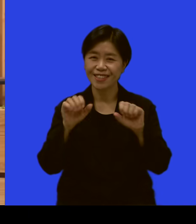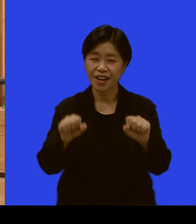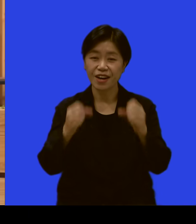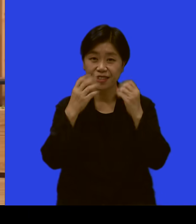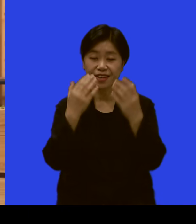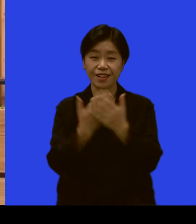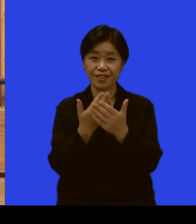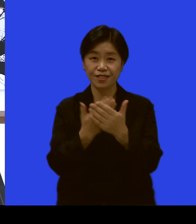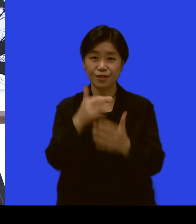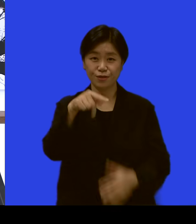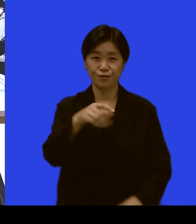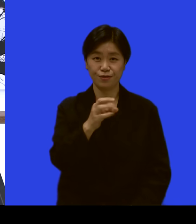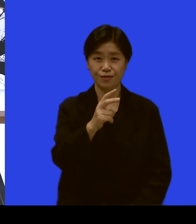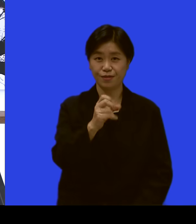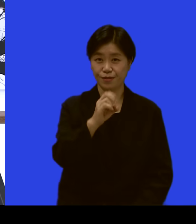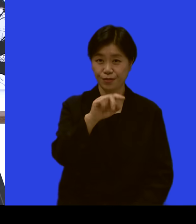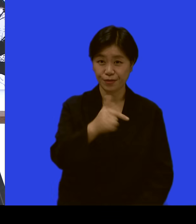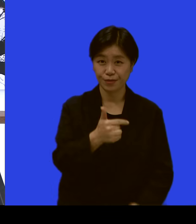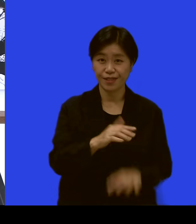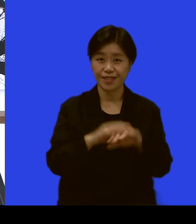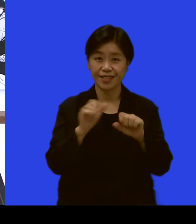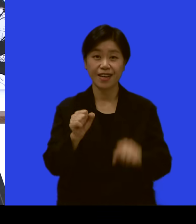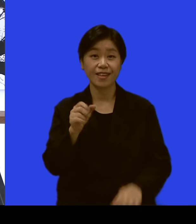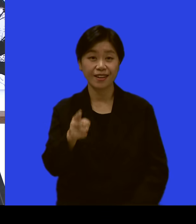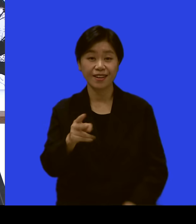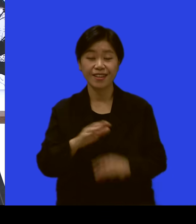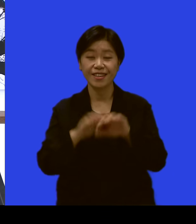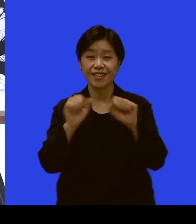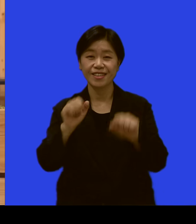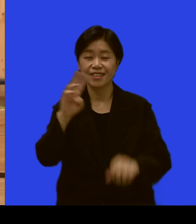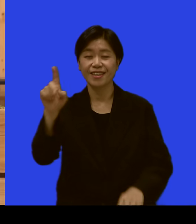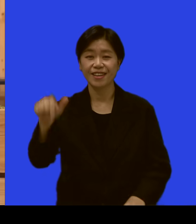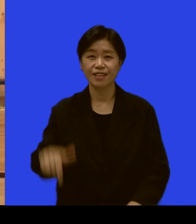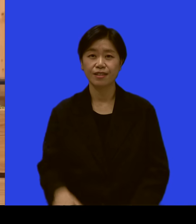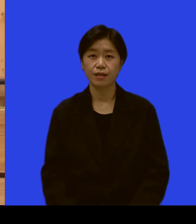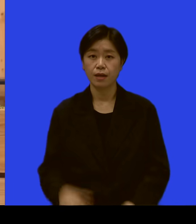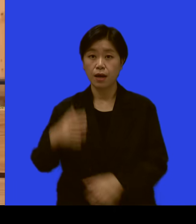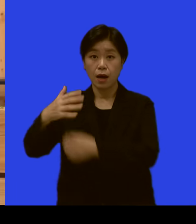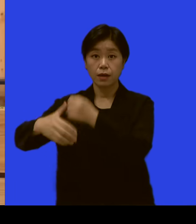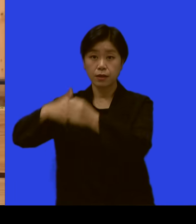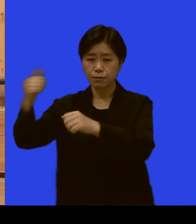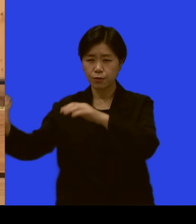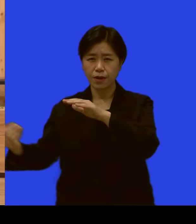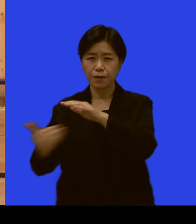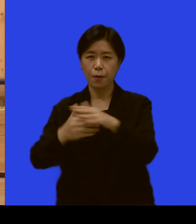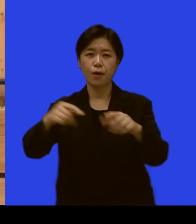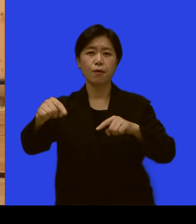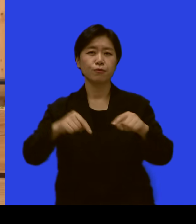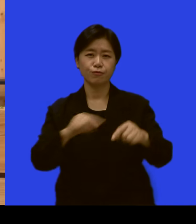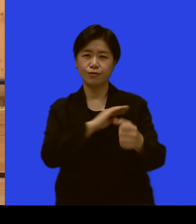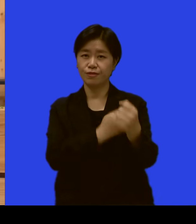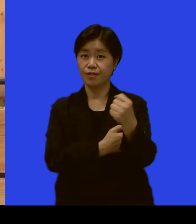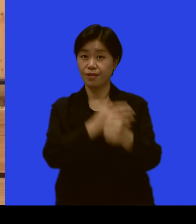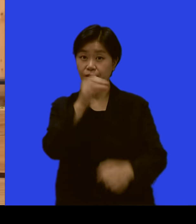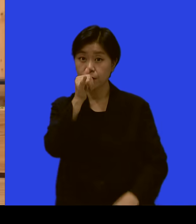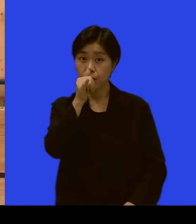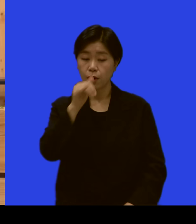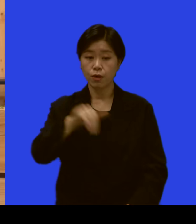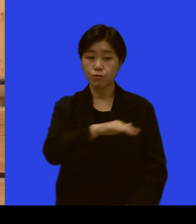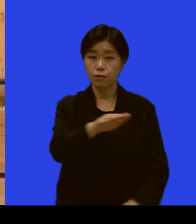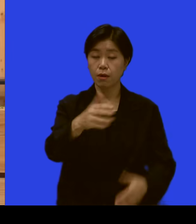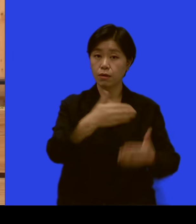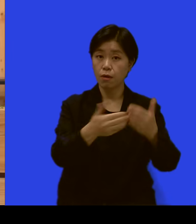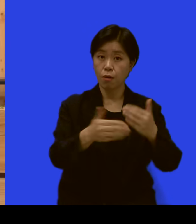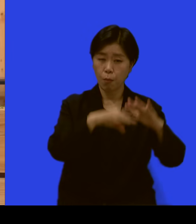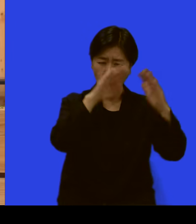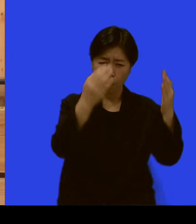안녕하세요. 새롭게 하소서 주영훈입니다. 안녕하세요. 연예일입니다. 안녕하세요. 박영환입니다. 하나님은 최고의 연출가이시죠. 우리가 경험했던 모든